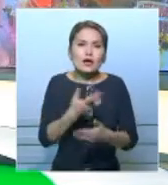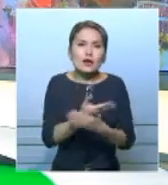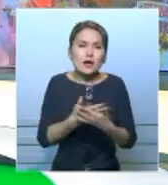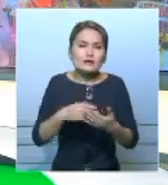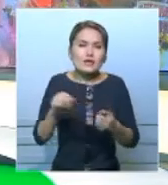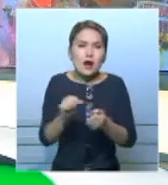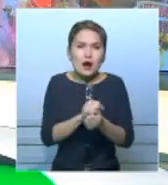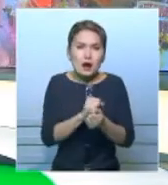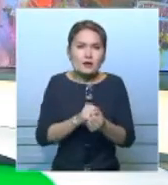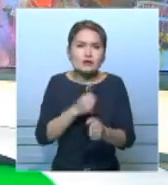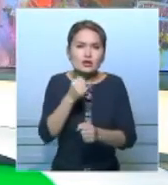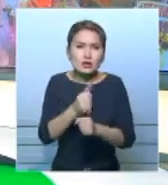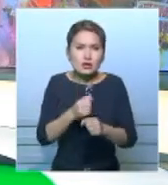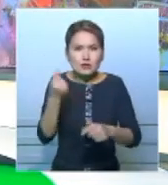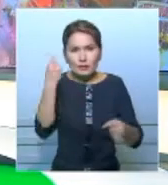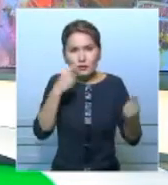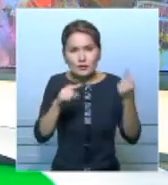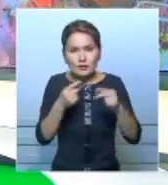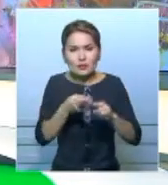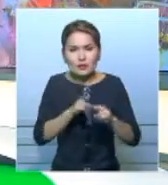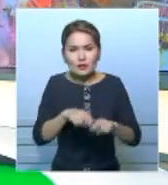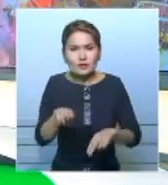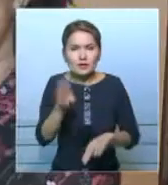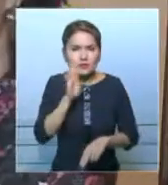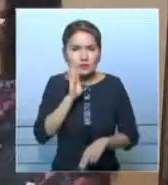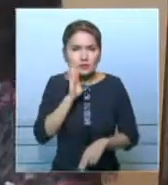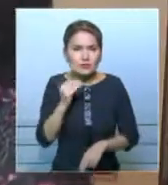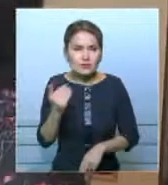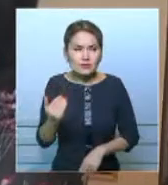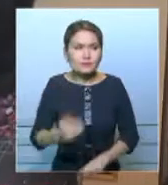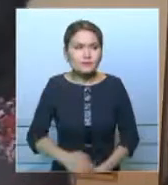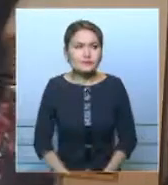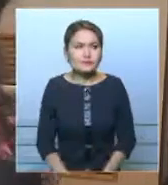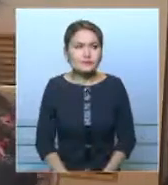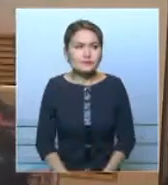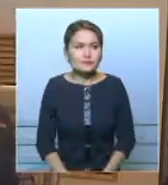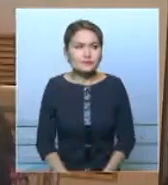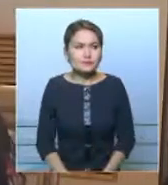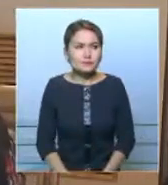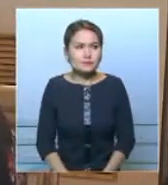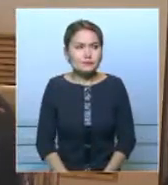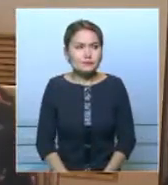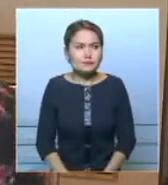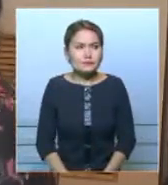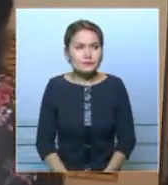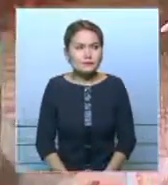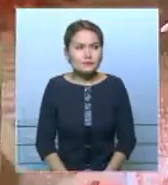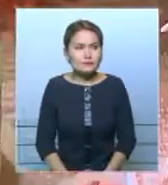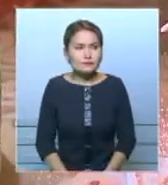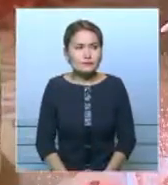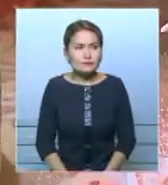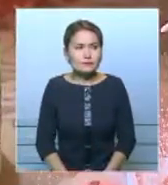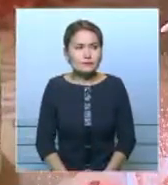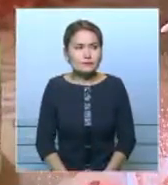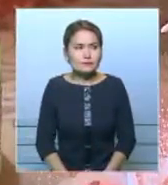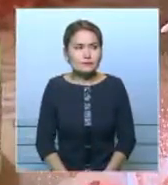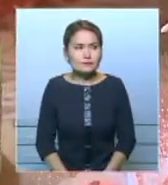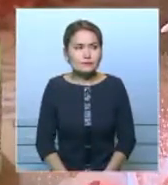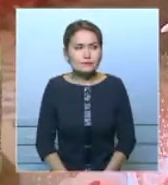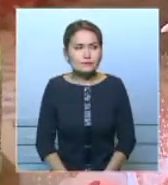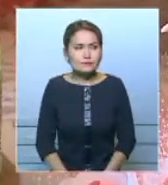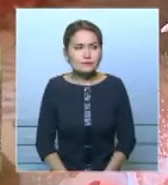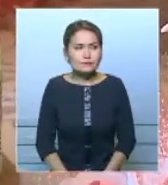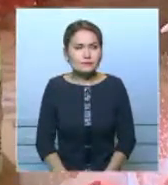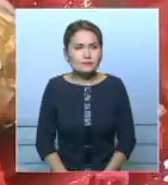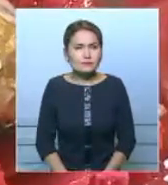үйлестірілген композицияларды кездестіре аласыз. Вот видите, вот по бокам получаются конфеты. Сверху у нас цветочки ручной